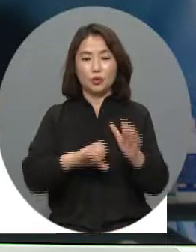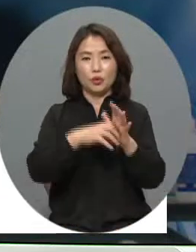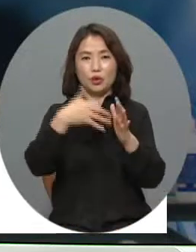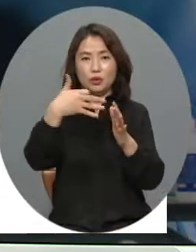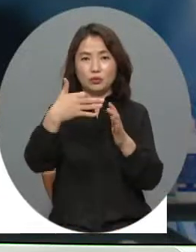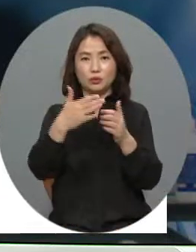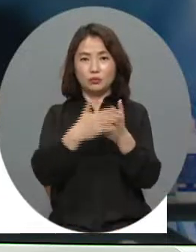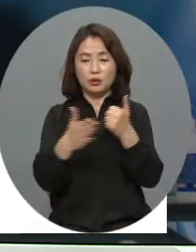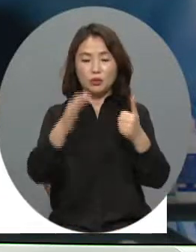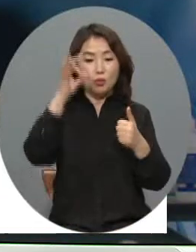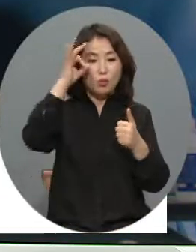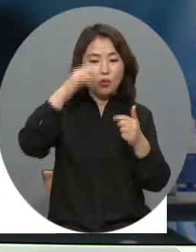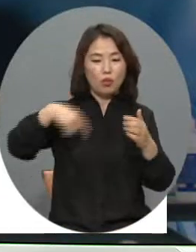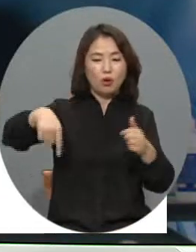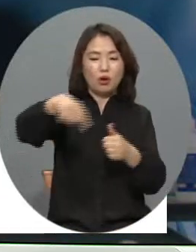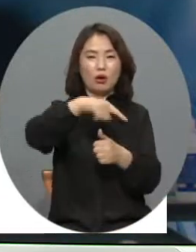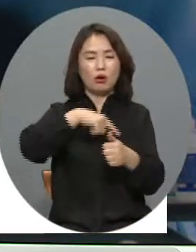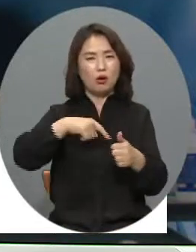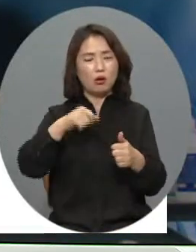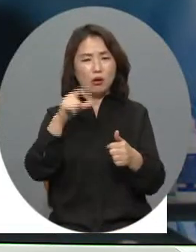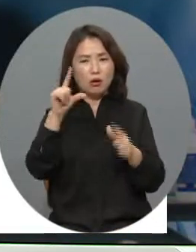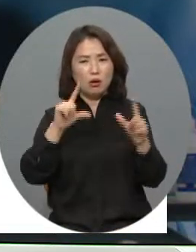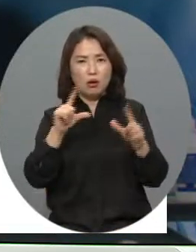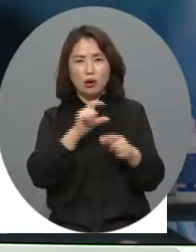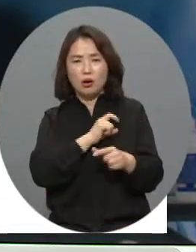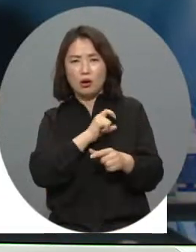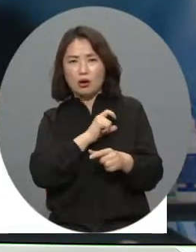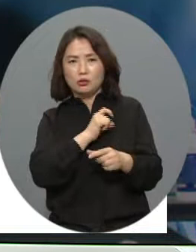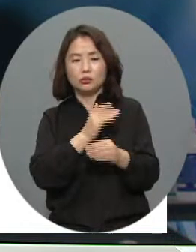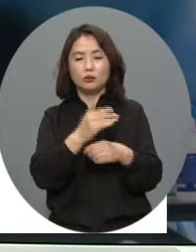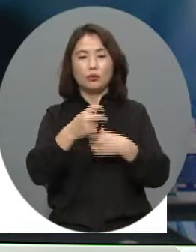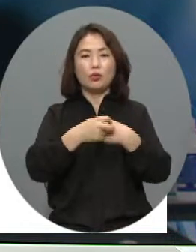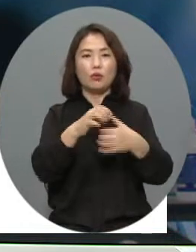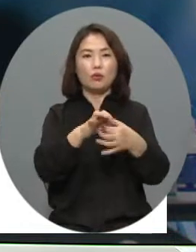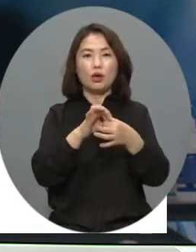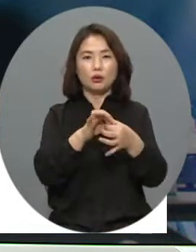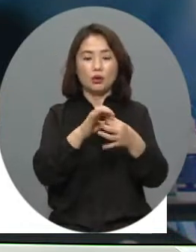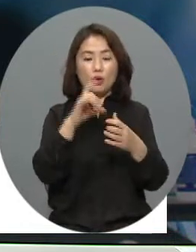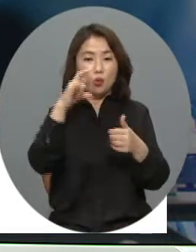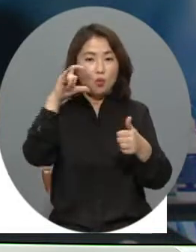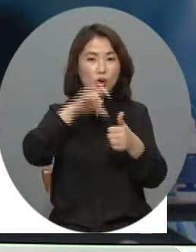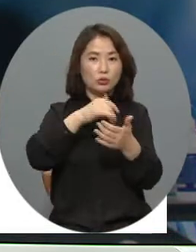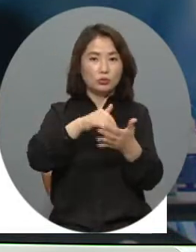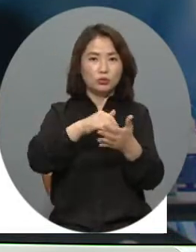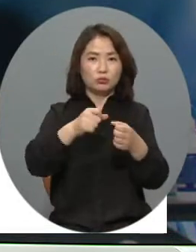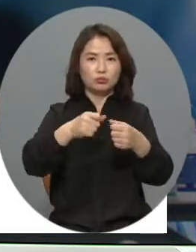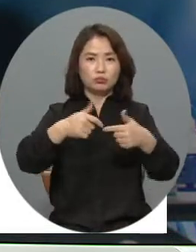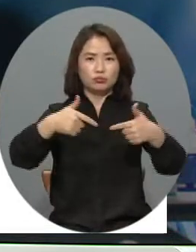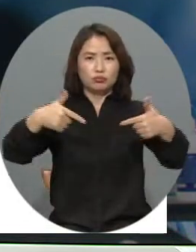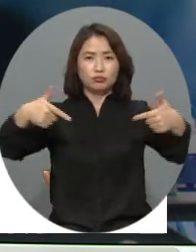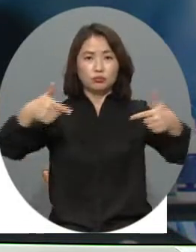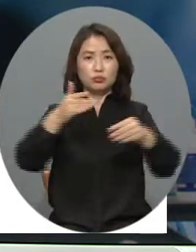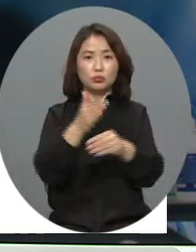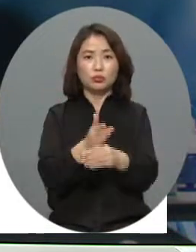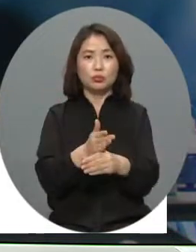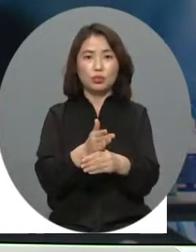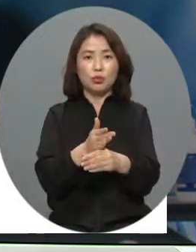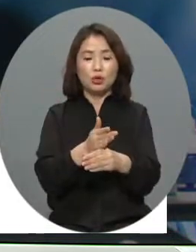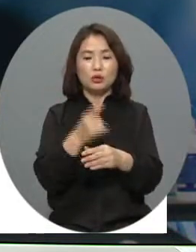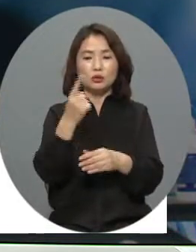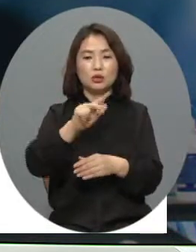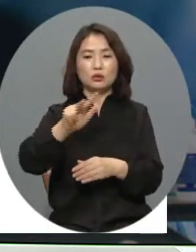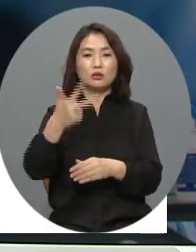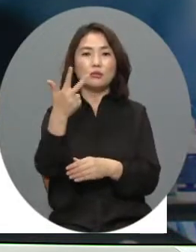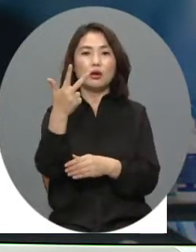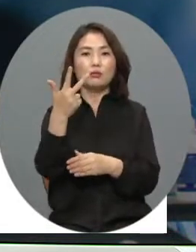코로나19와 관련해 포항의 상황이 심상치가 않습니다. 병원과 연관된 확진 환자가 계속 나오고 있어서